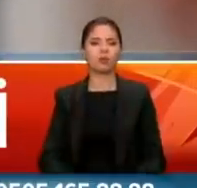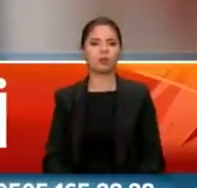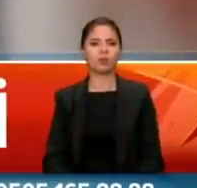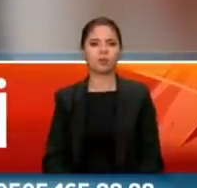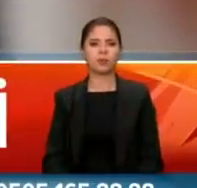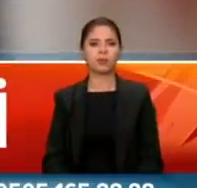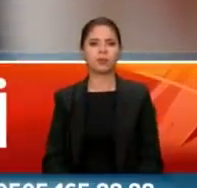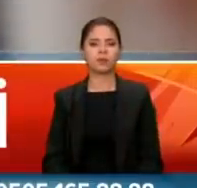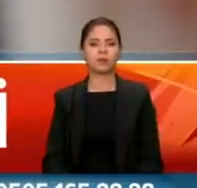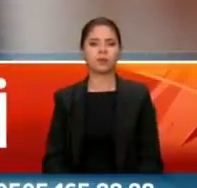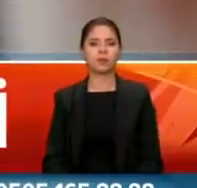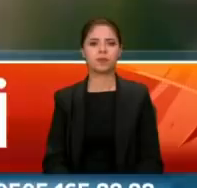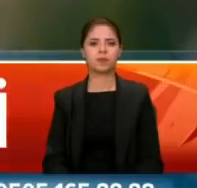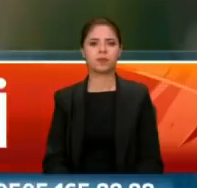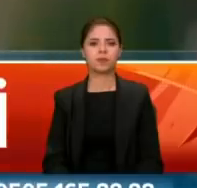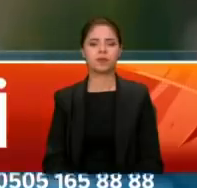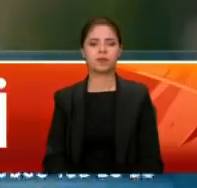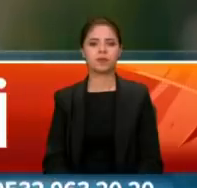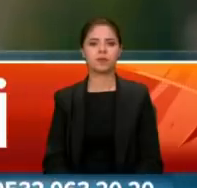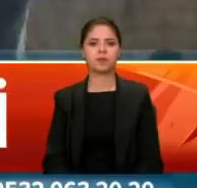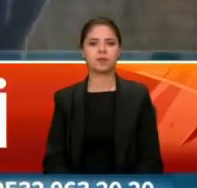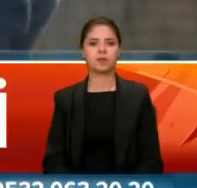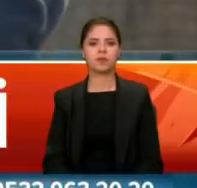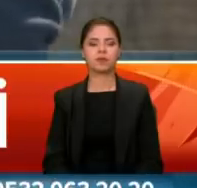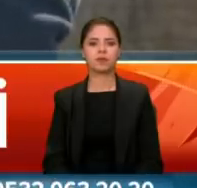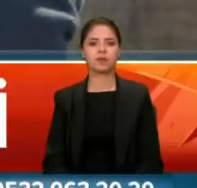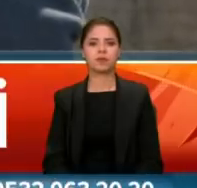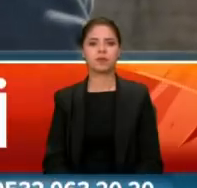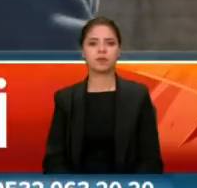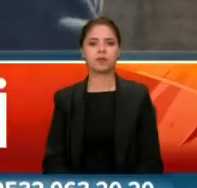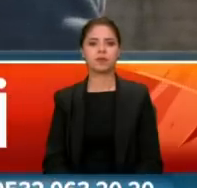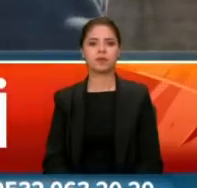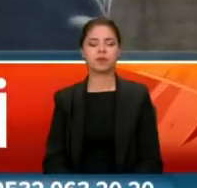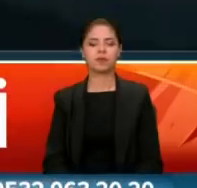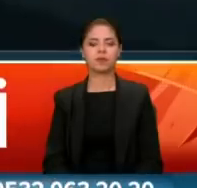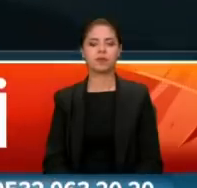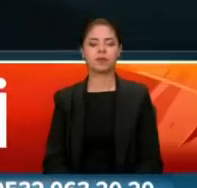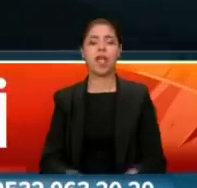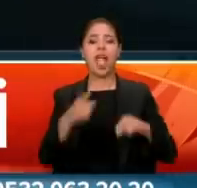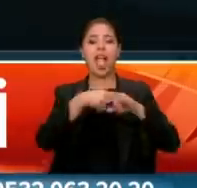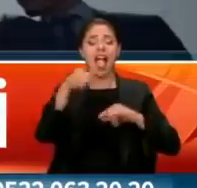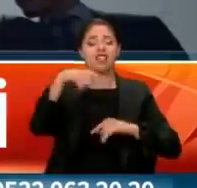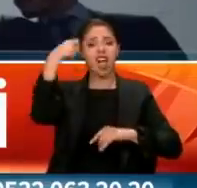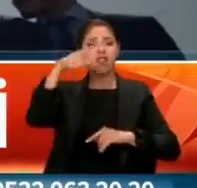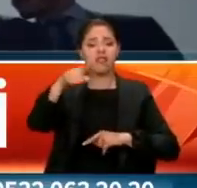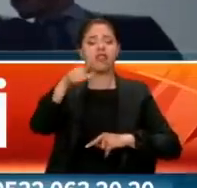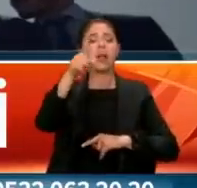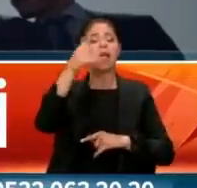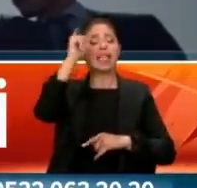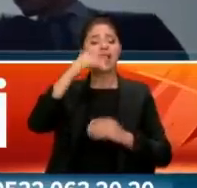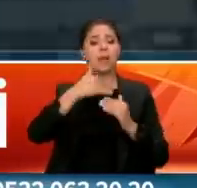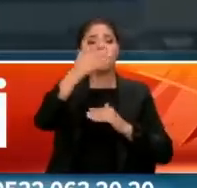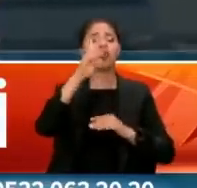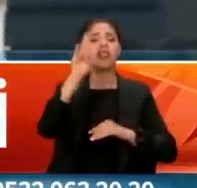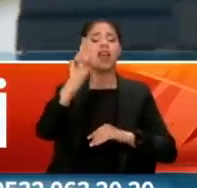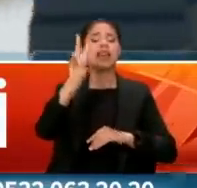Mi nieto se llama Miran. Miran Aslan Bey. Hercai İspanya dışında 25